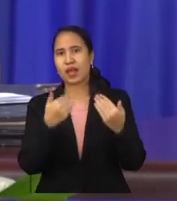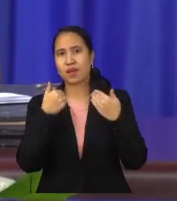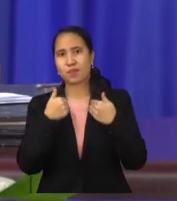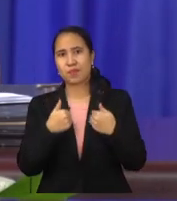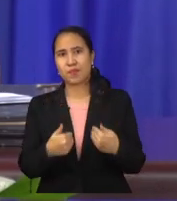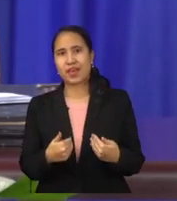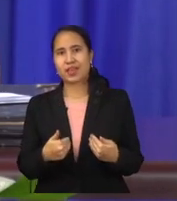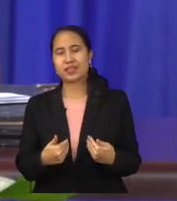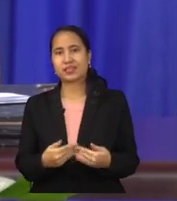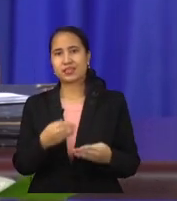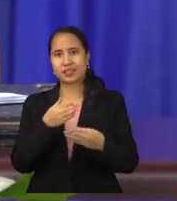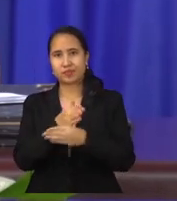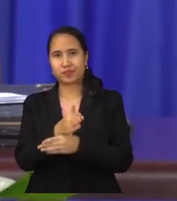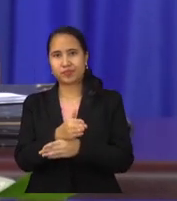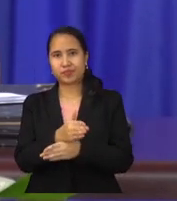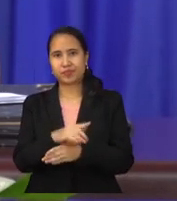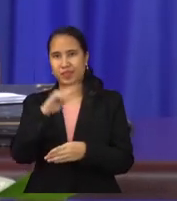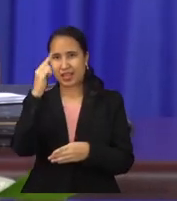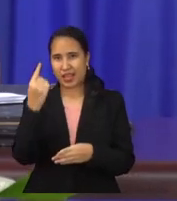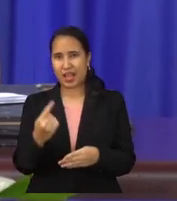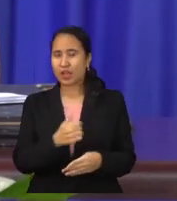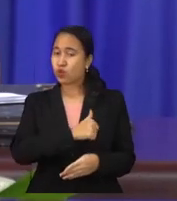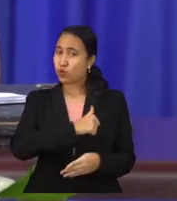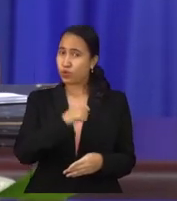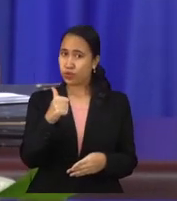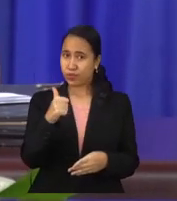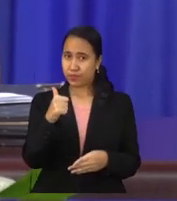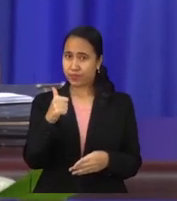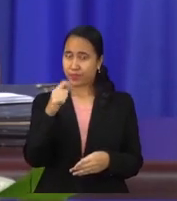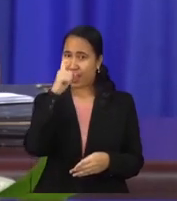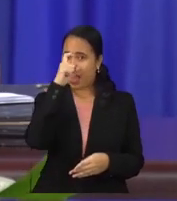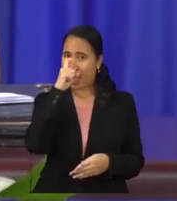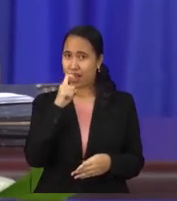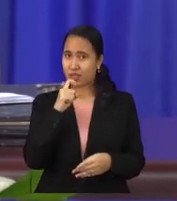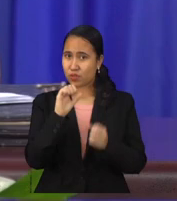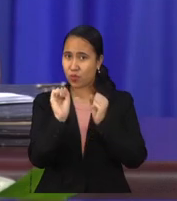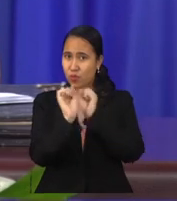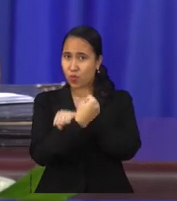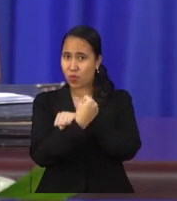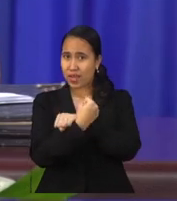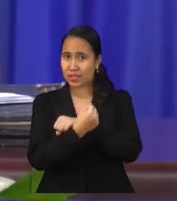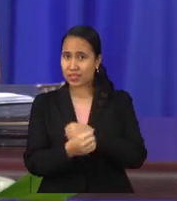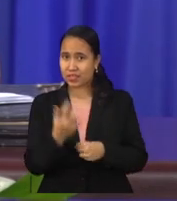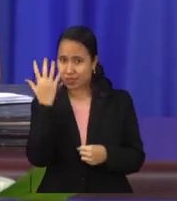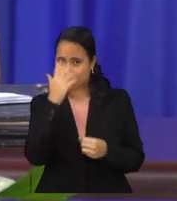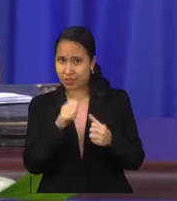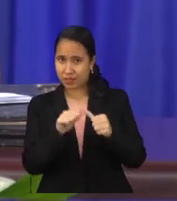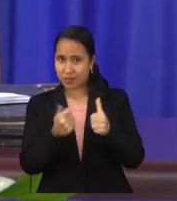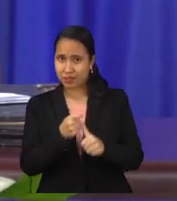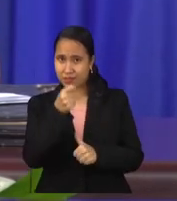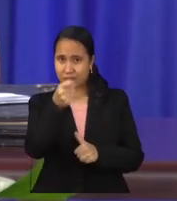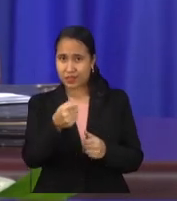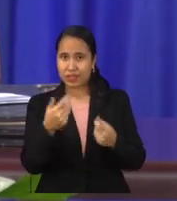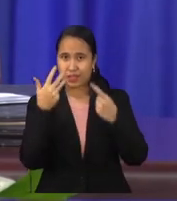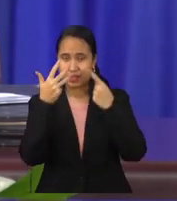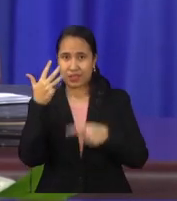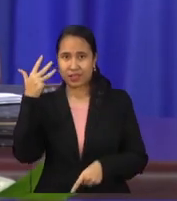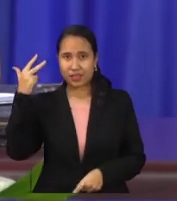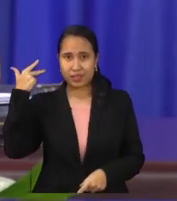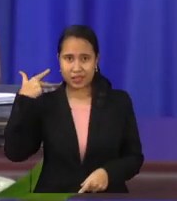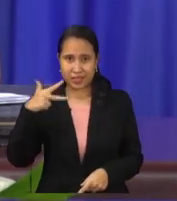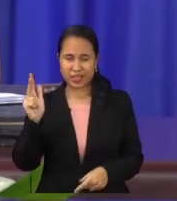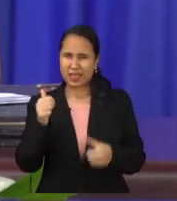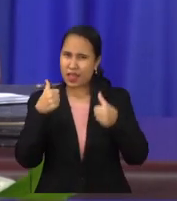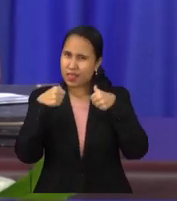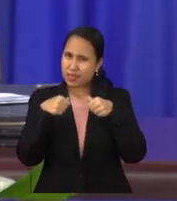mensenrechtenverdragen alleen dan gerechtvaardigd zou zijn indien met de wijziging van de Amnestiewet 1989 een